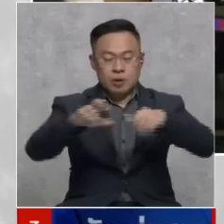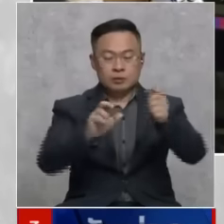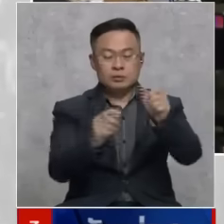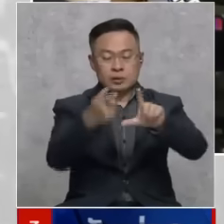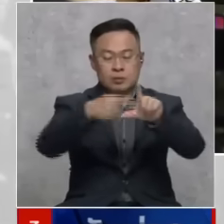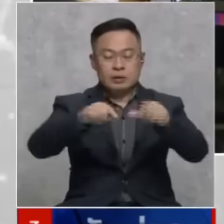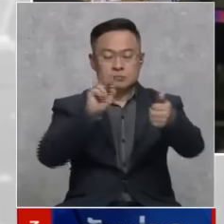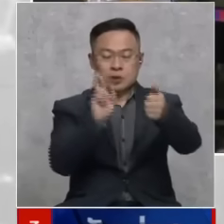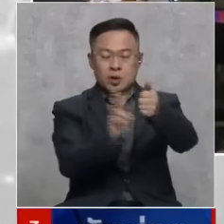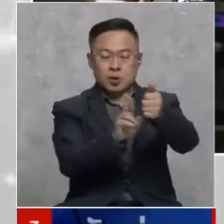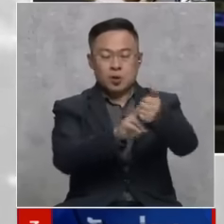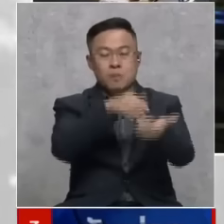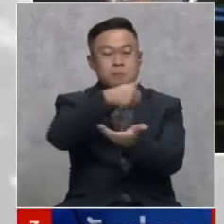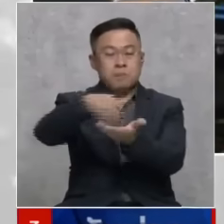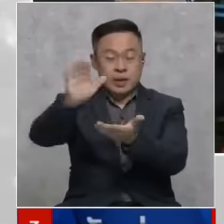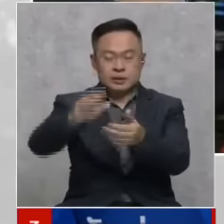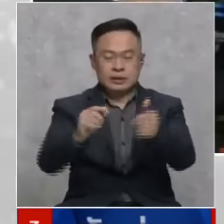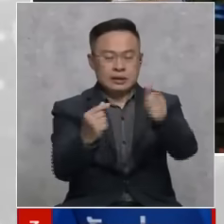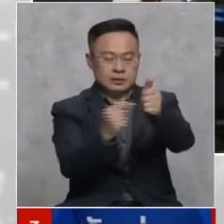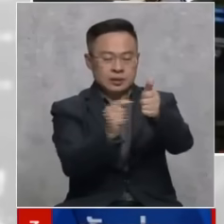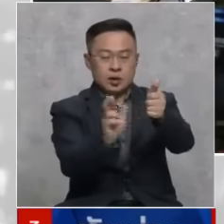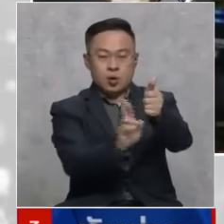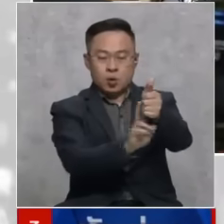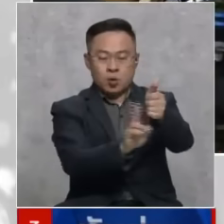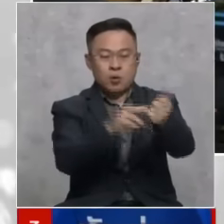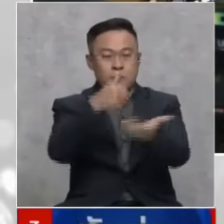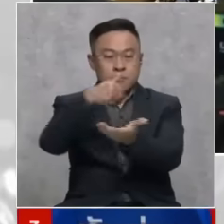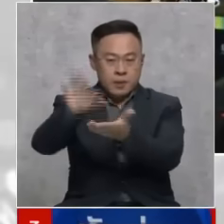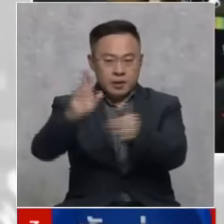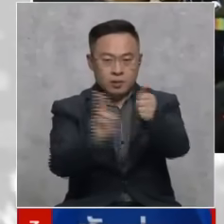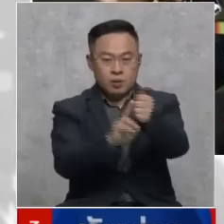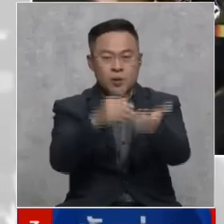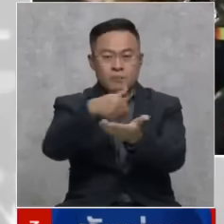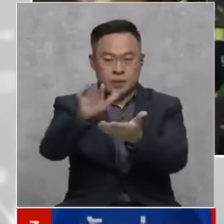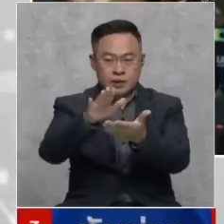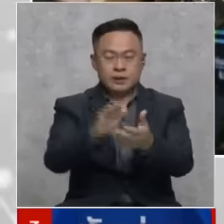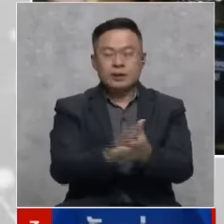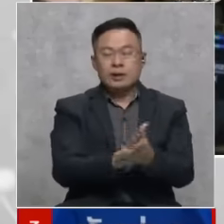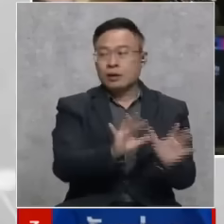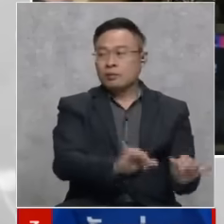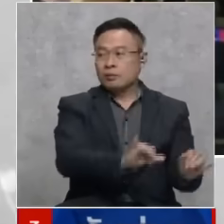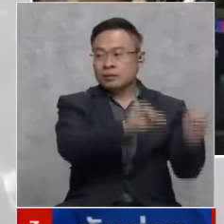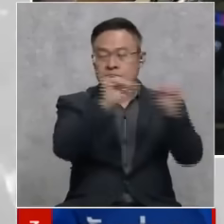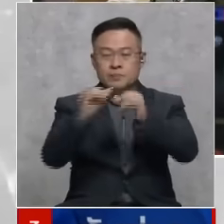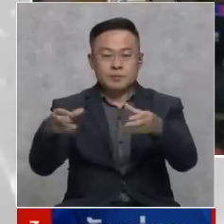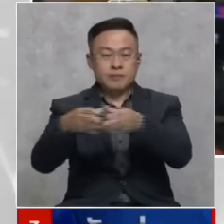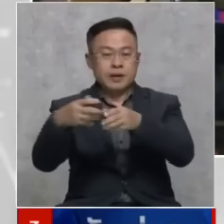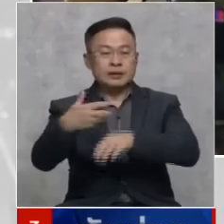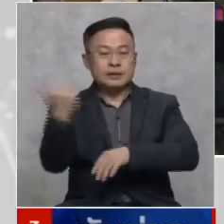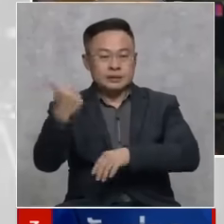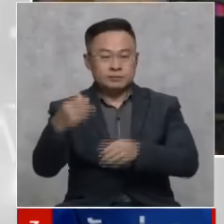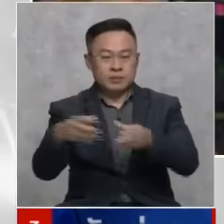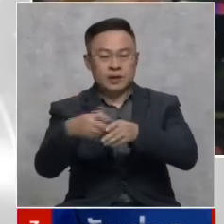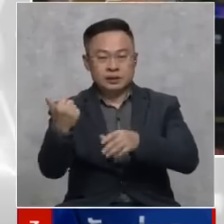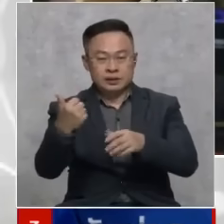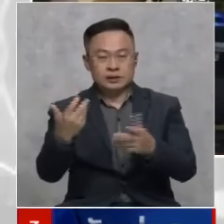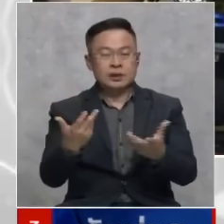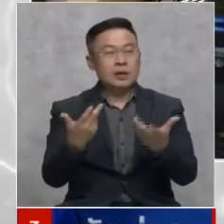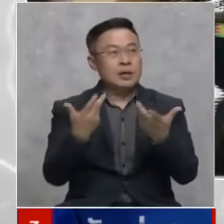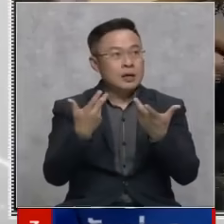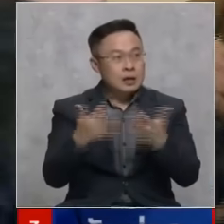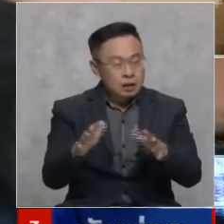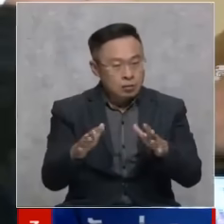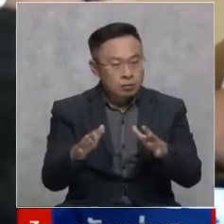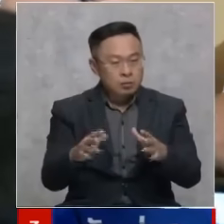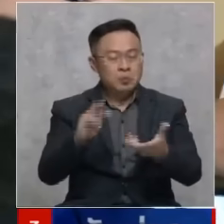หรือเปล่าแล้วนี่ถึงขั้นบอกเลยนะคะเหลี่ยมทุกดอกแล้วบอกตรงไปตรงมาคนที่พูดคำนี้คือท่านนี้ล่ะค่ะคุณพร้อมพงษ์นพฤท